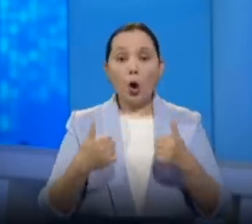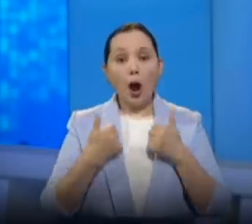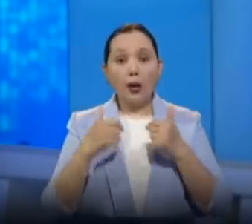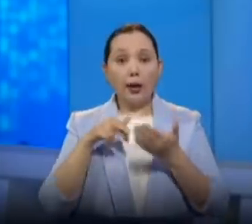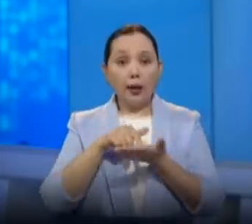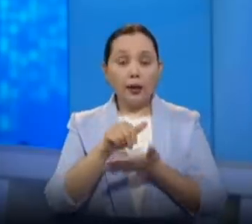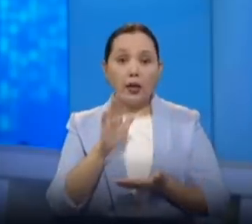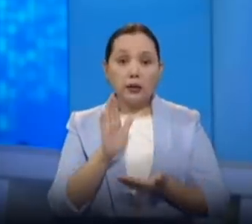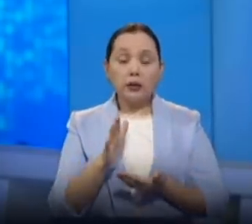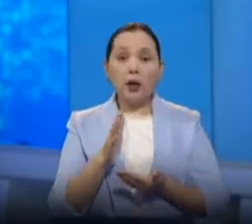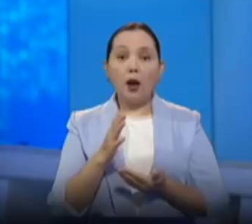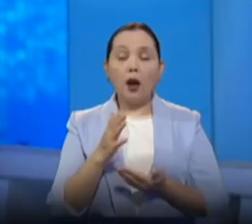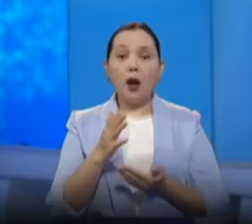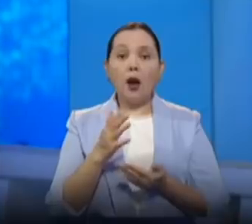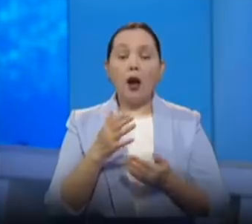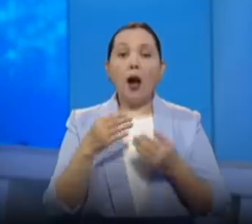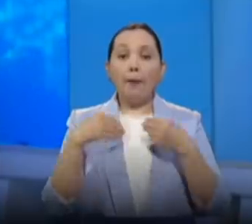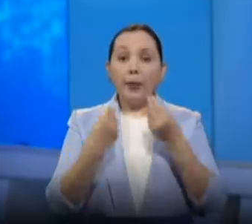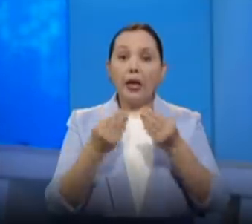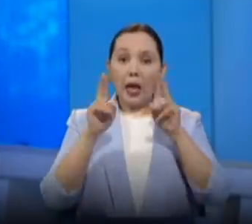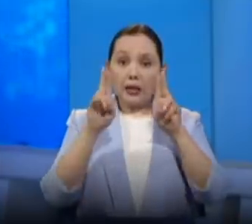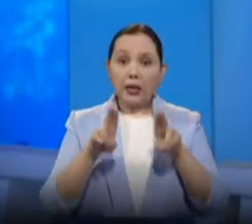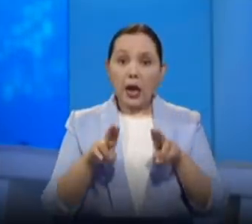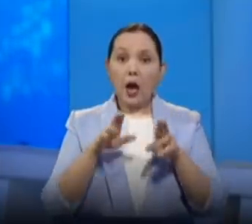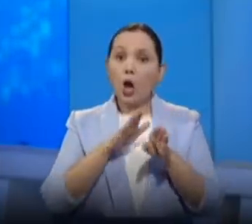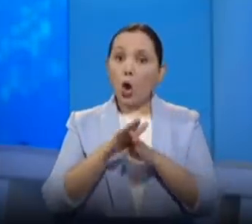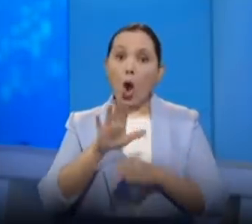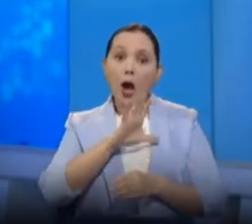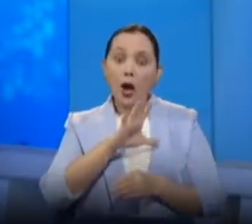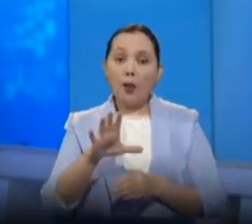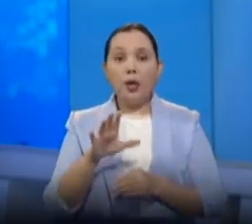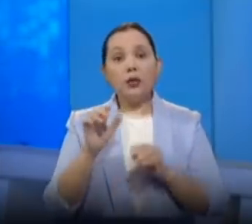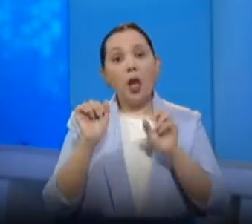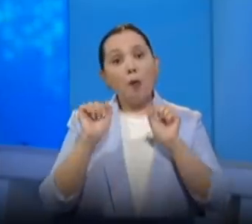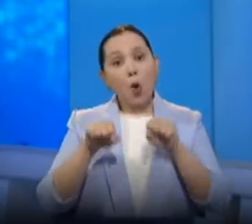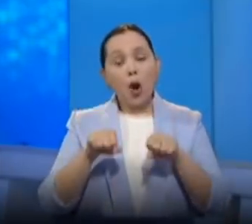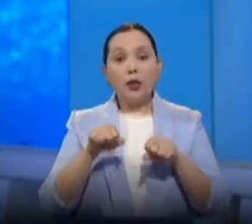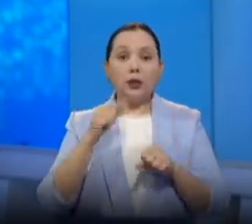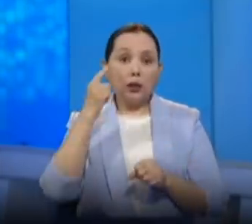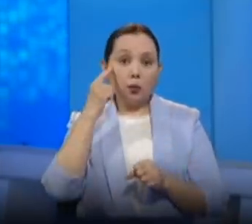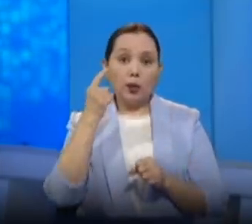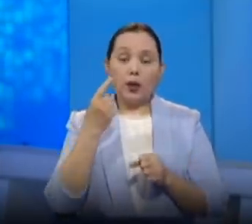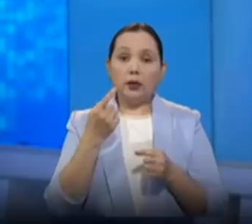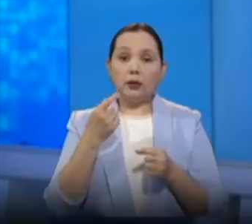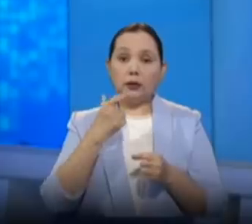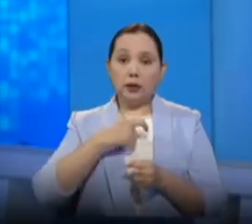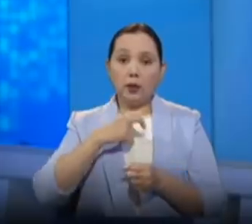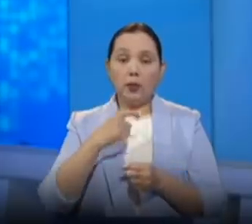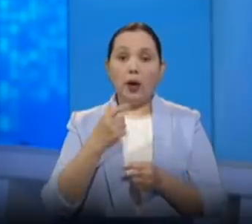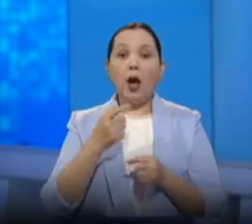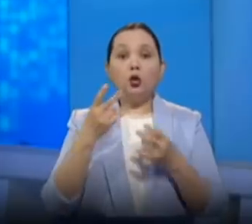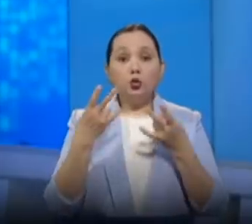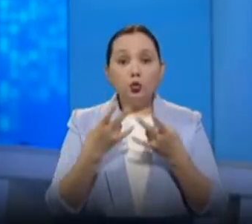harakatlansak, aytaylik belgilangan talablarga, tartiblarga rioya qilmasak bo'ladi degan bir fikrni shakllantirdi chamasi. Shuning